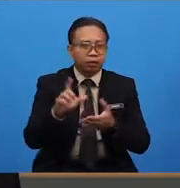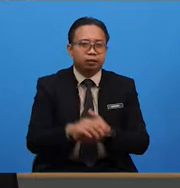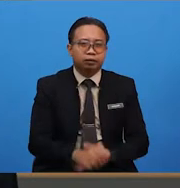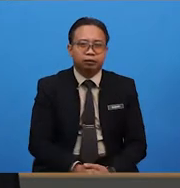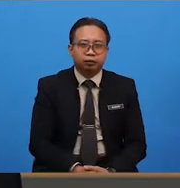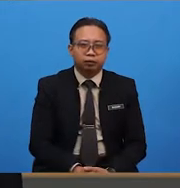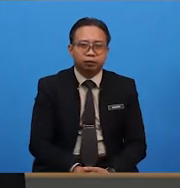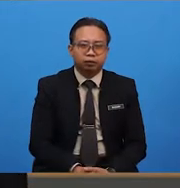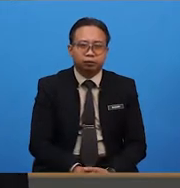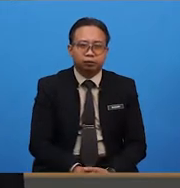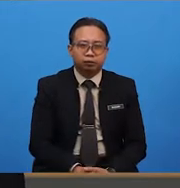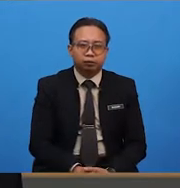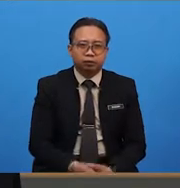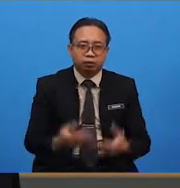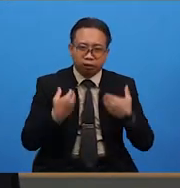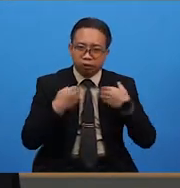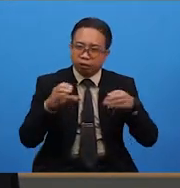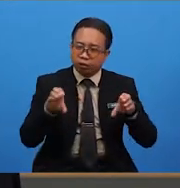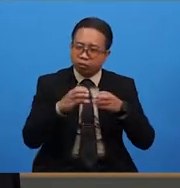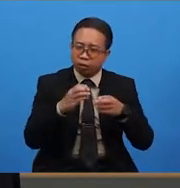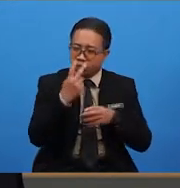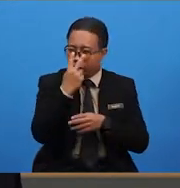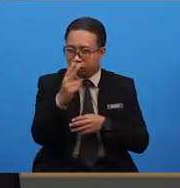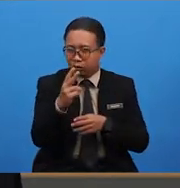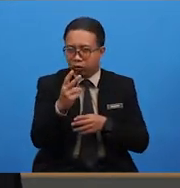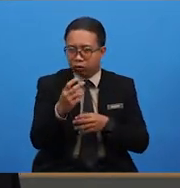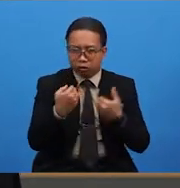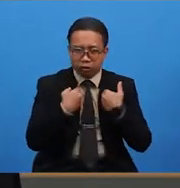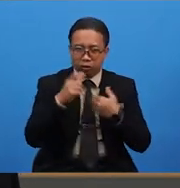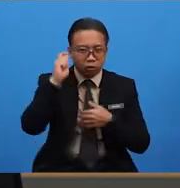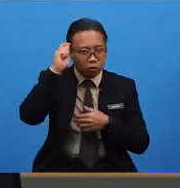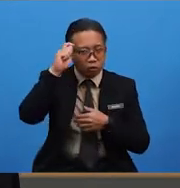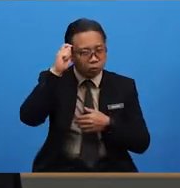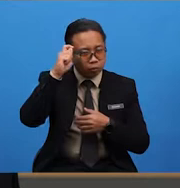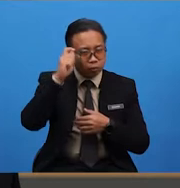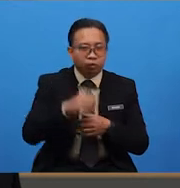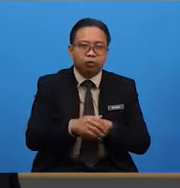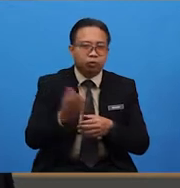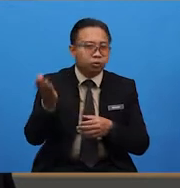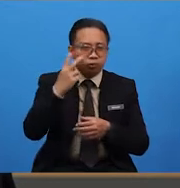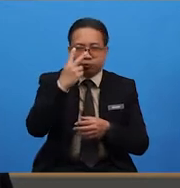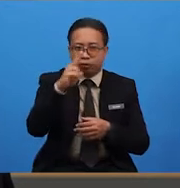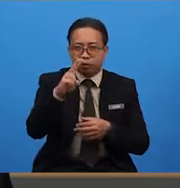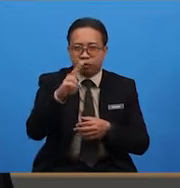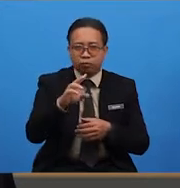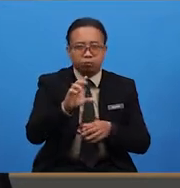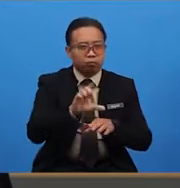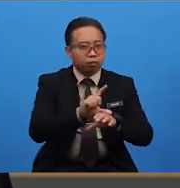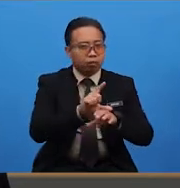Kak Tia kebetulan sebelumnya ada buat kajian mengenai beberapa toko nih kicau